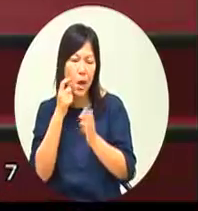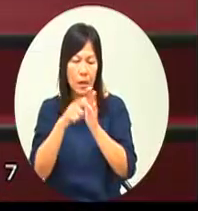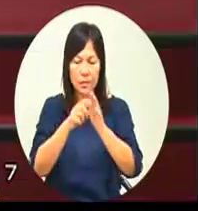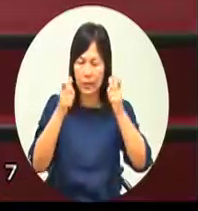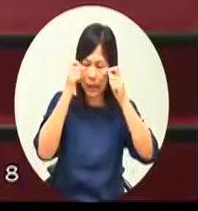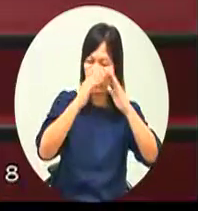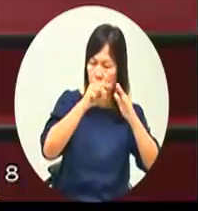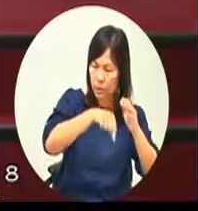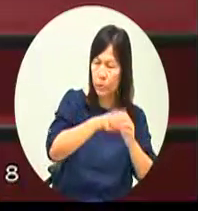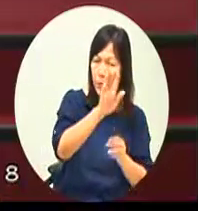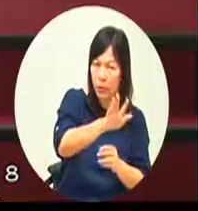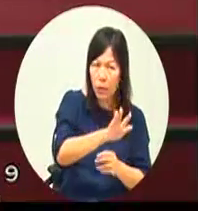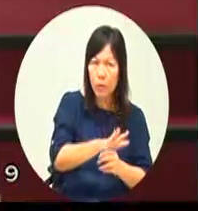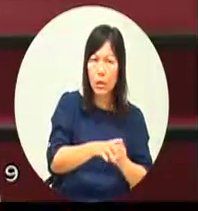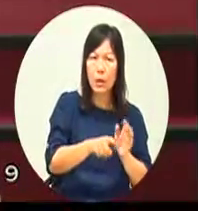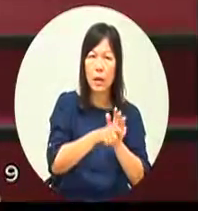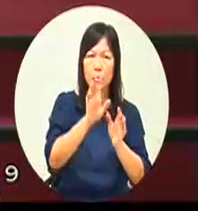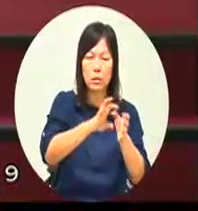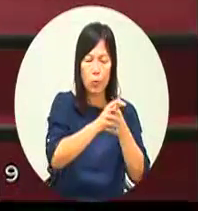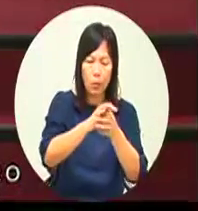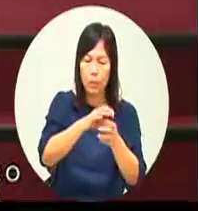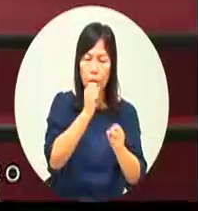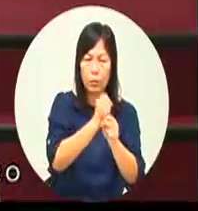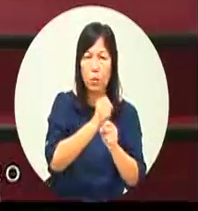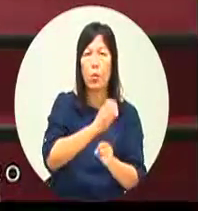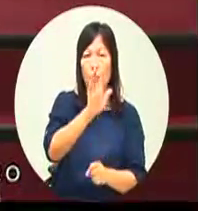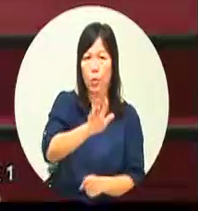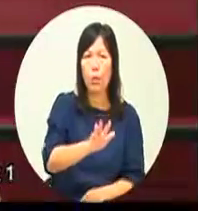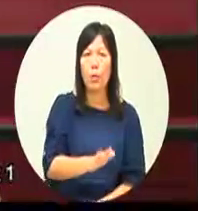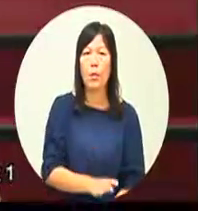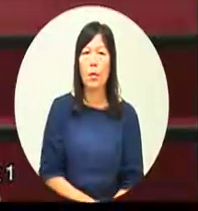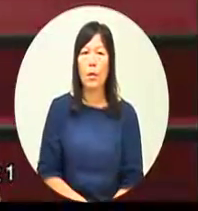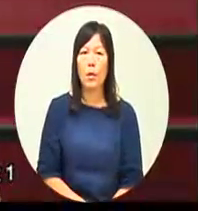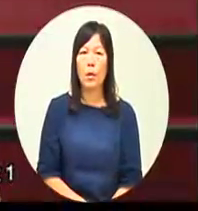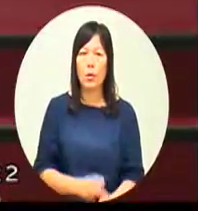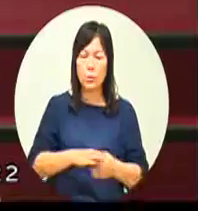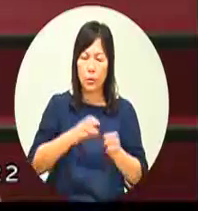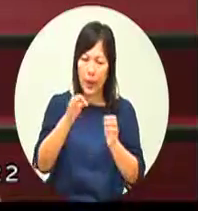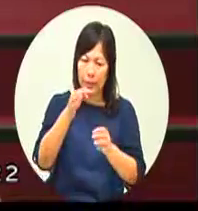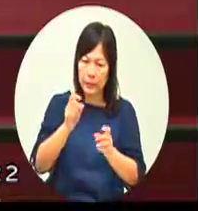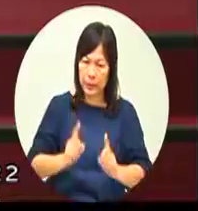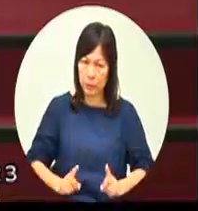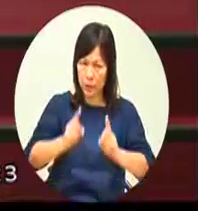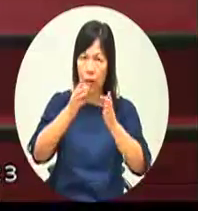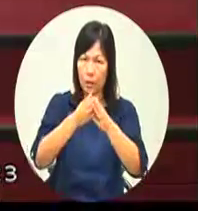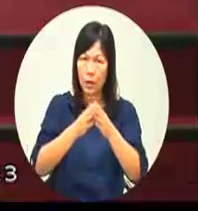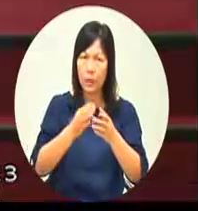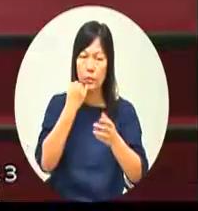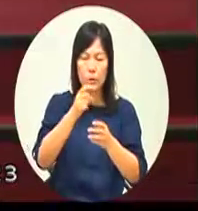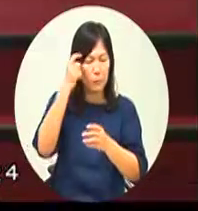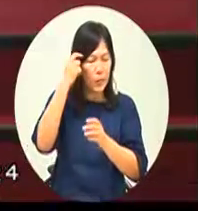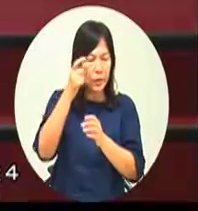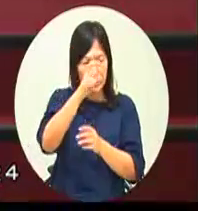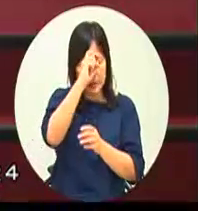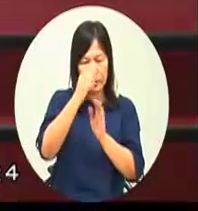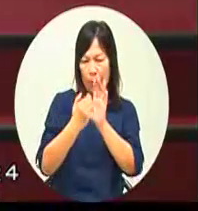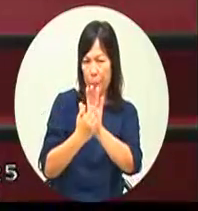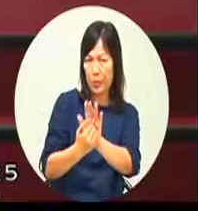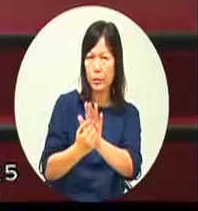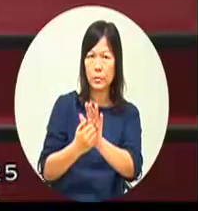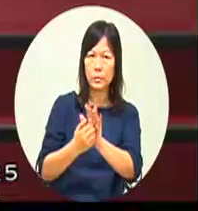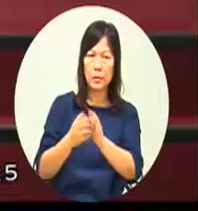垃圾来做这个相关的处理。所以你们要把价格提高，当然一方面也是在防止外县市的垃